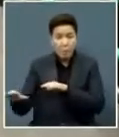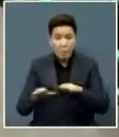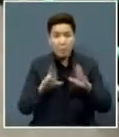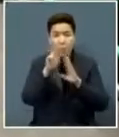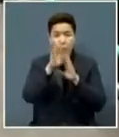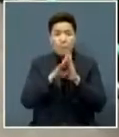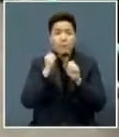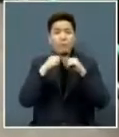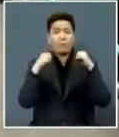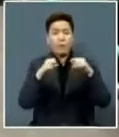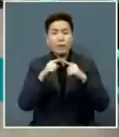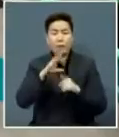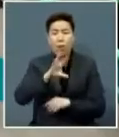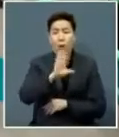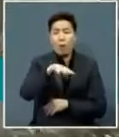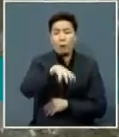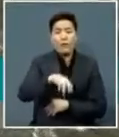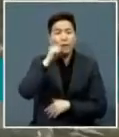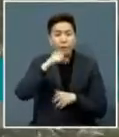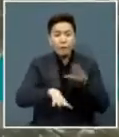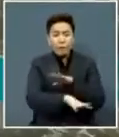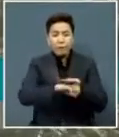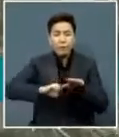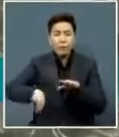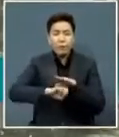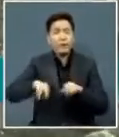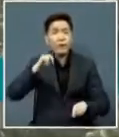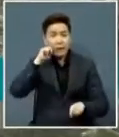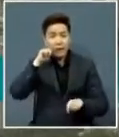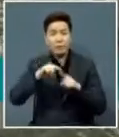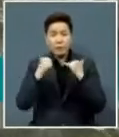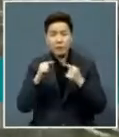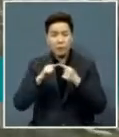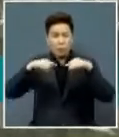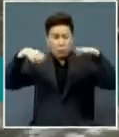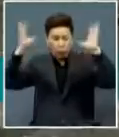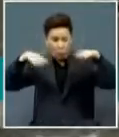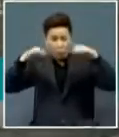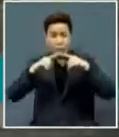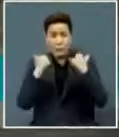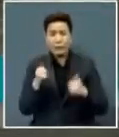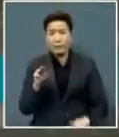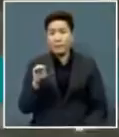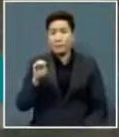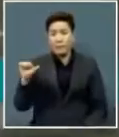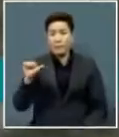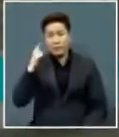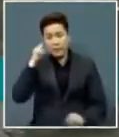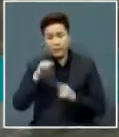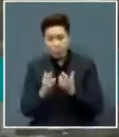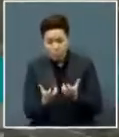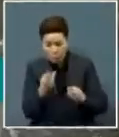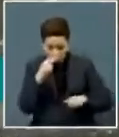บบไฟฟ้าของสถานีสูบน้ำพระขนงครับรองรับการระบายน้ำในช่วงฝนตกหนักครับ MEA จะตรวจเช็